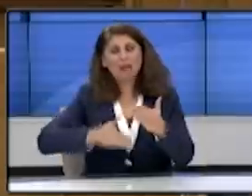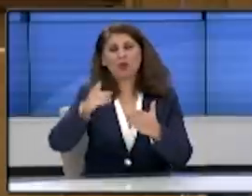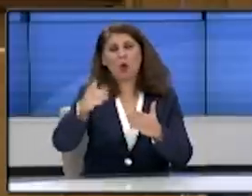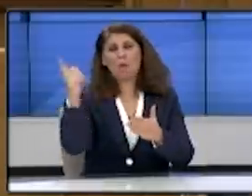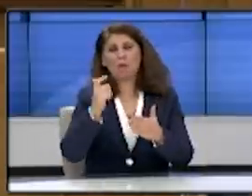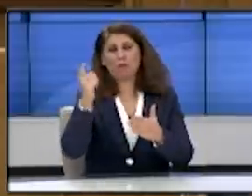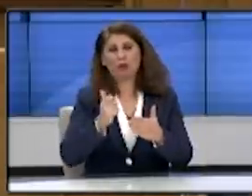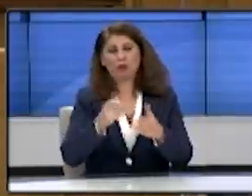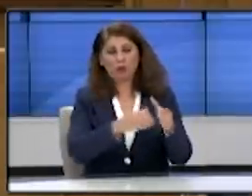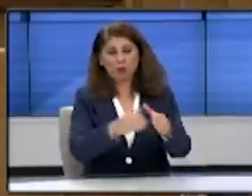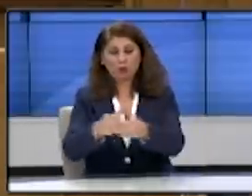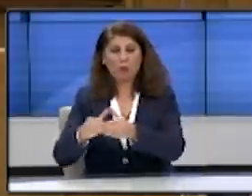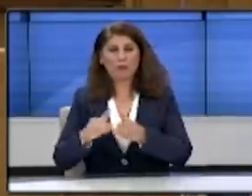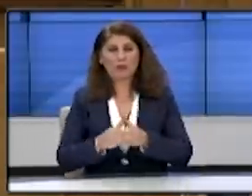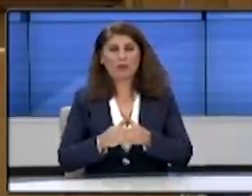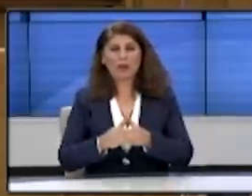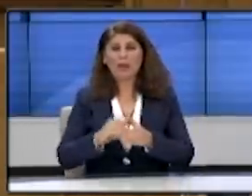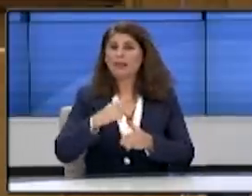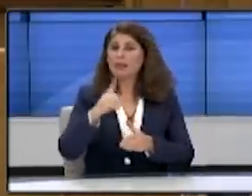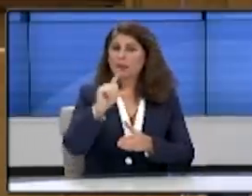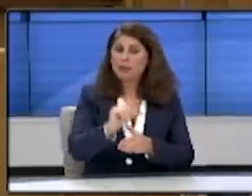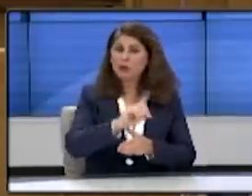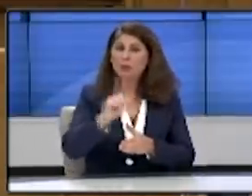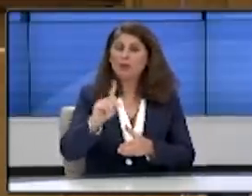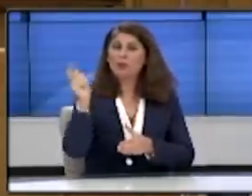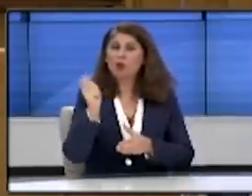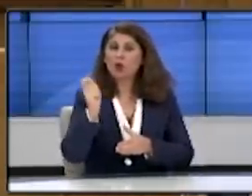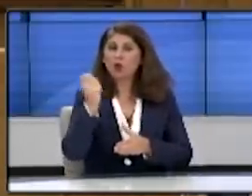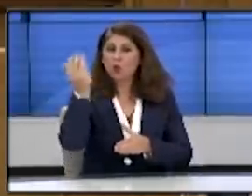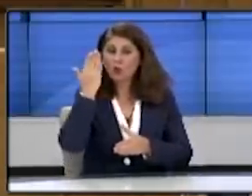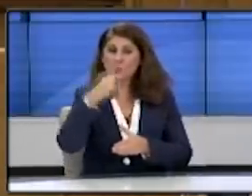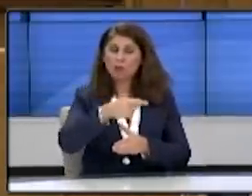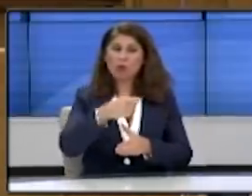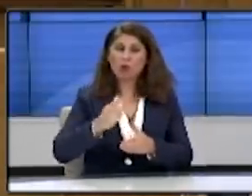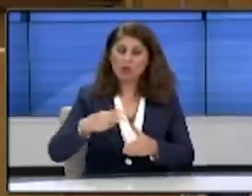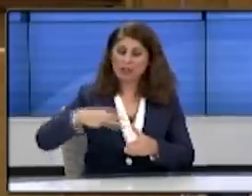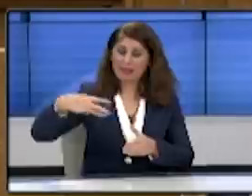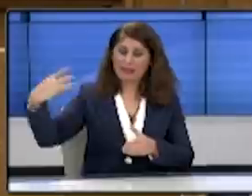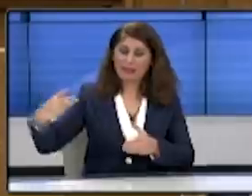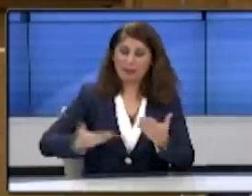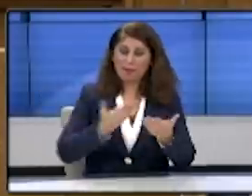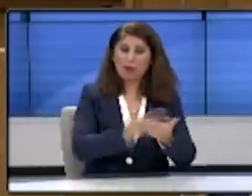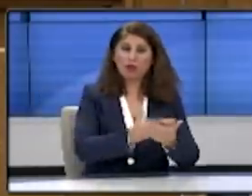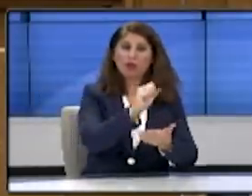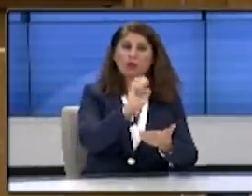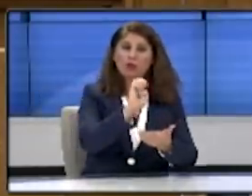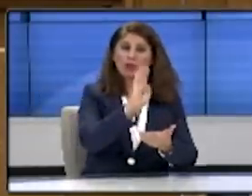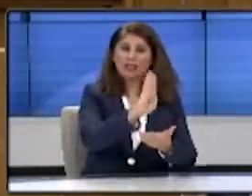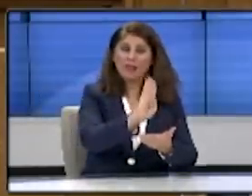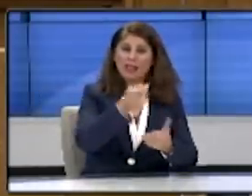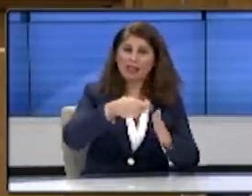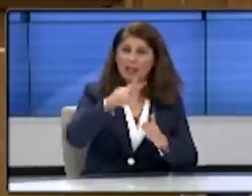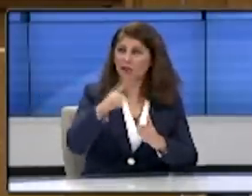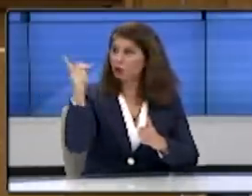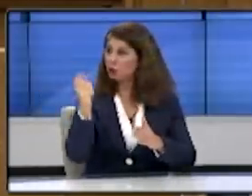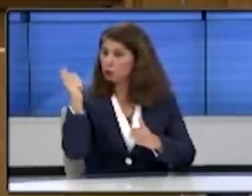τι θα γίνει με τη μείωση του μη μισθολογικού κόστους που ο ΣΥΡΙΖΑ έχει προτείνει στο ΣΕΒ ως αντιστάθμισμα για την αύξηση του